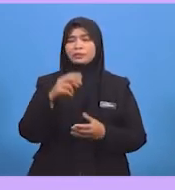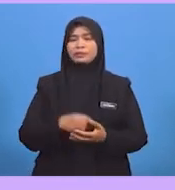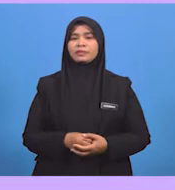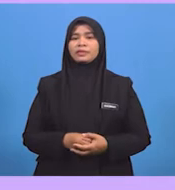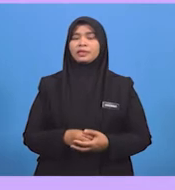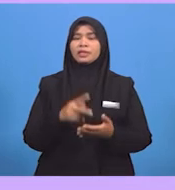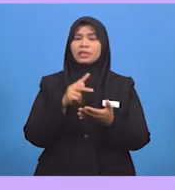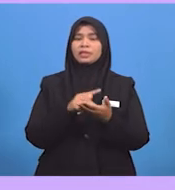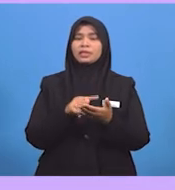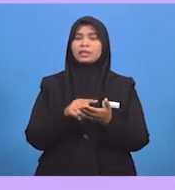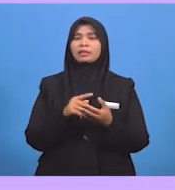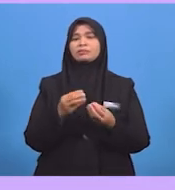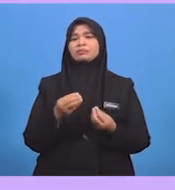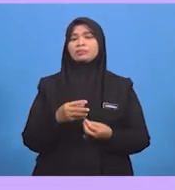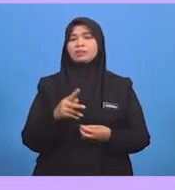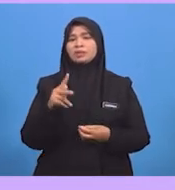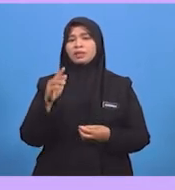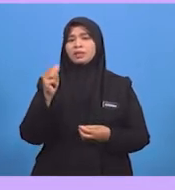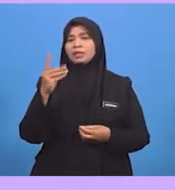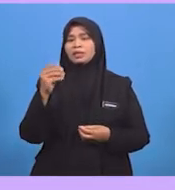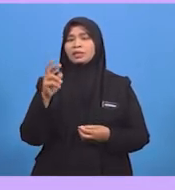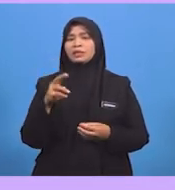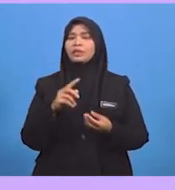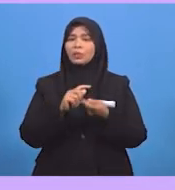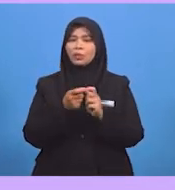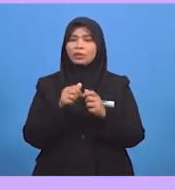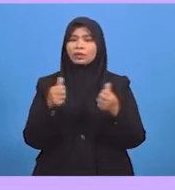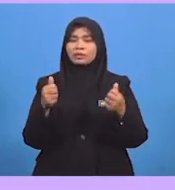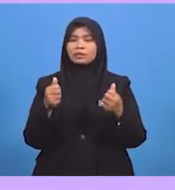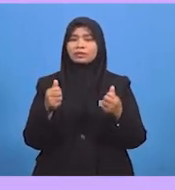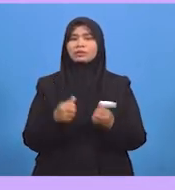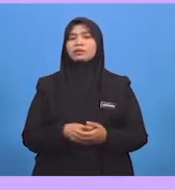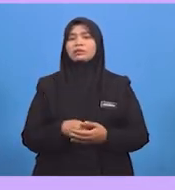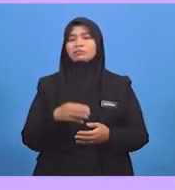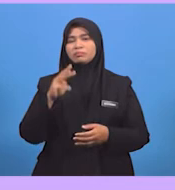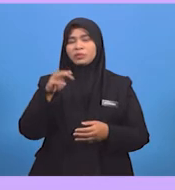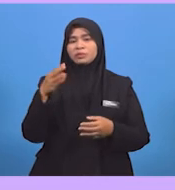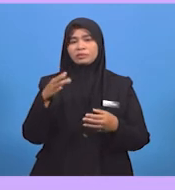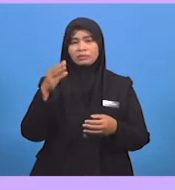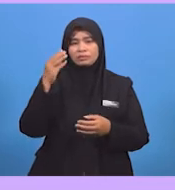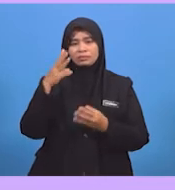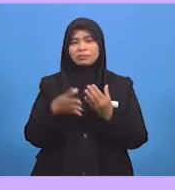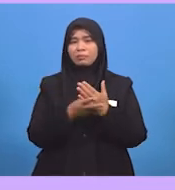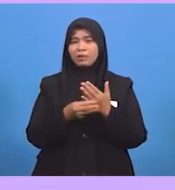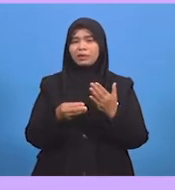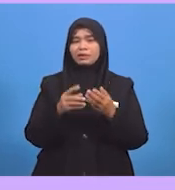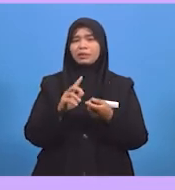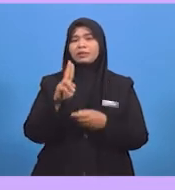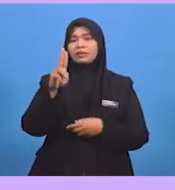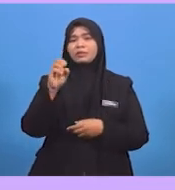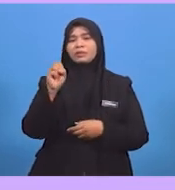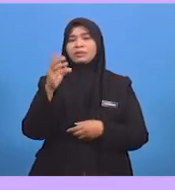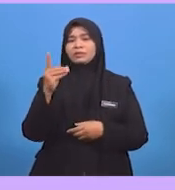Pengiraan kadar pertukaran asing. Saya pasti murid-murid sudah mahir mengira kadar pertukaran asing selepas